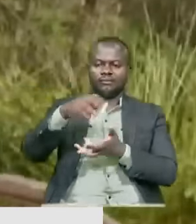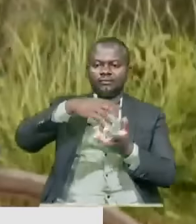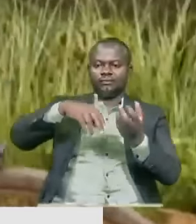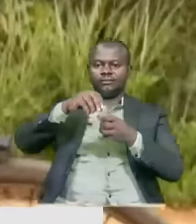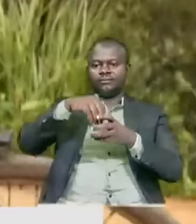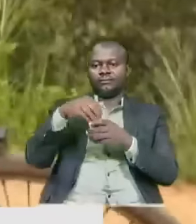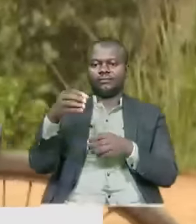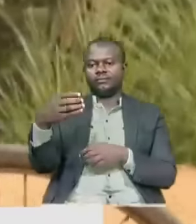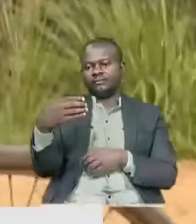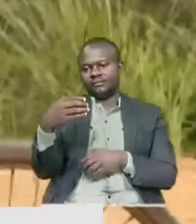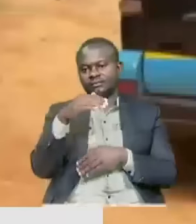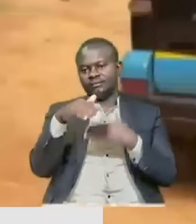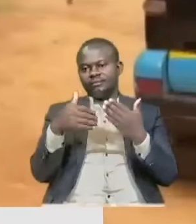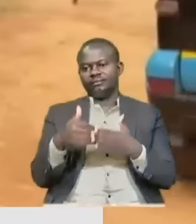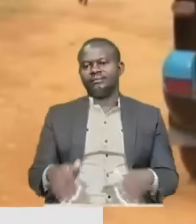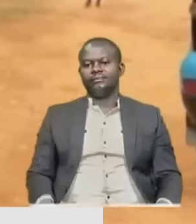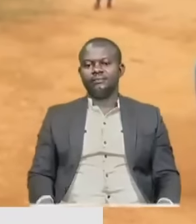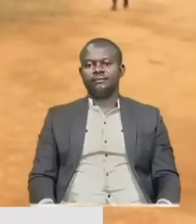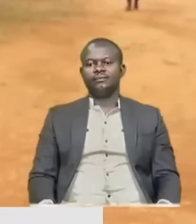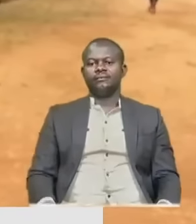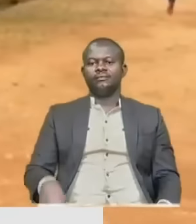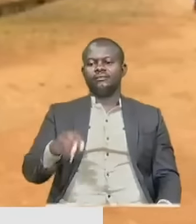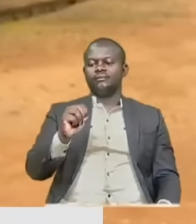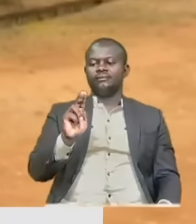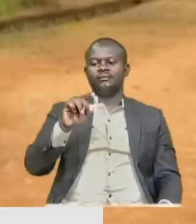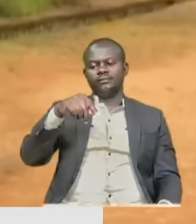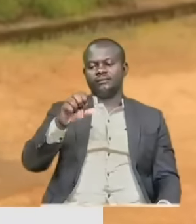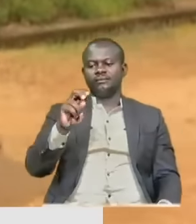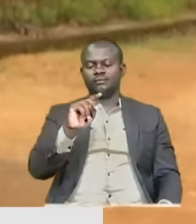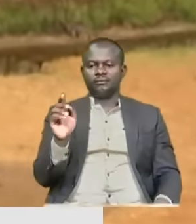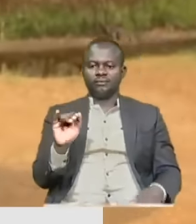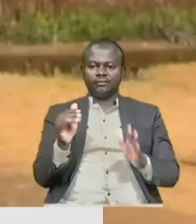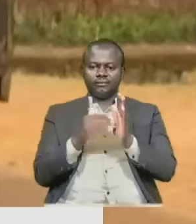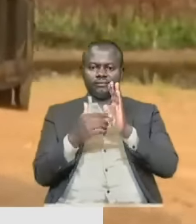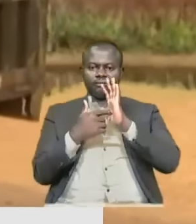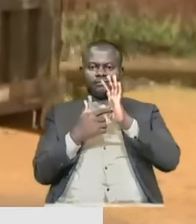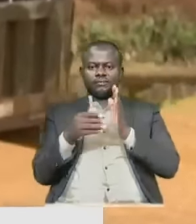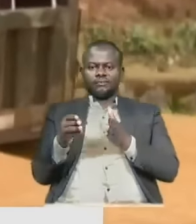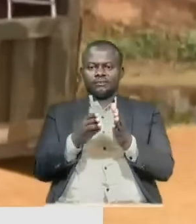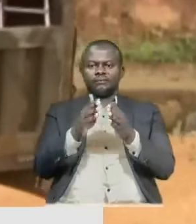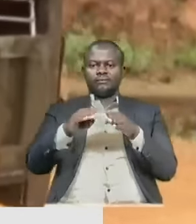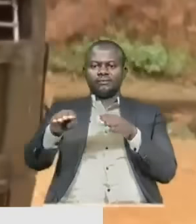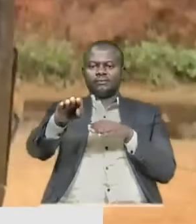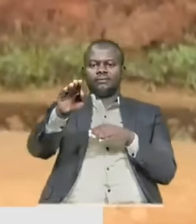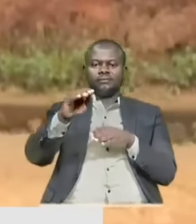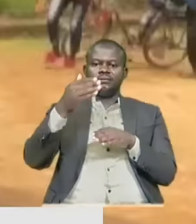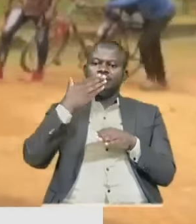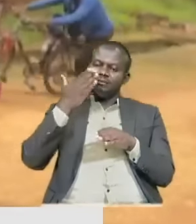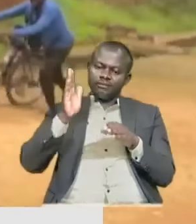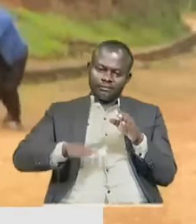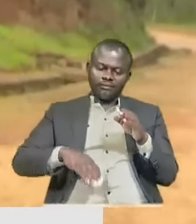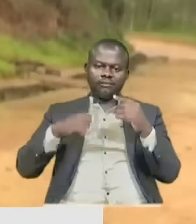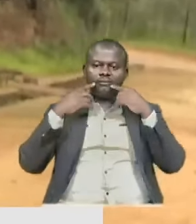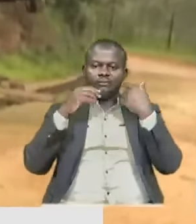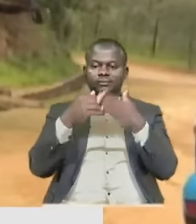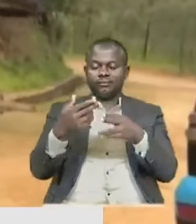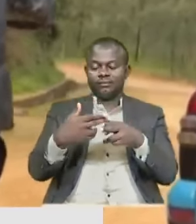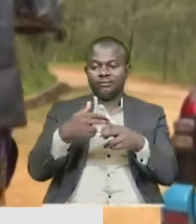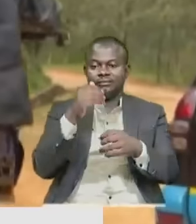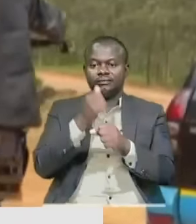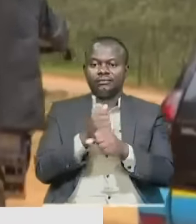mu makoperative yose meya mupenzi na risise yanagarutse ku muhanda ugana kuri iri soko utagendeka avuga kuri